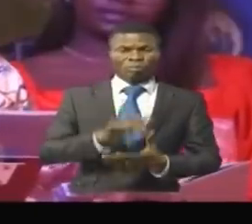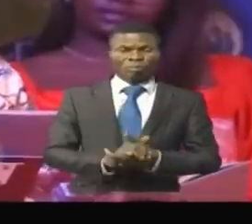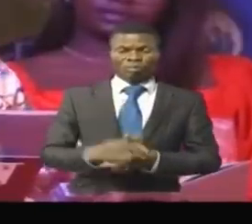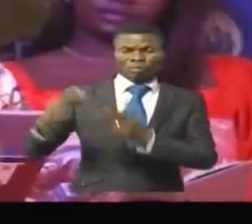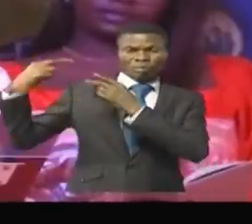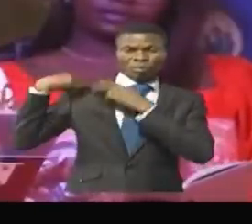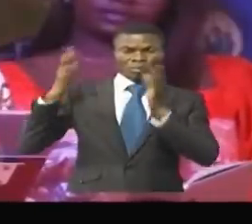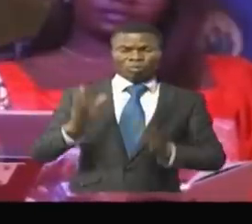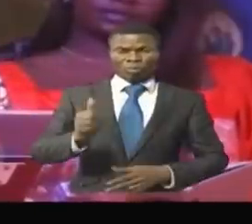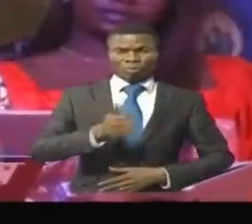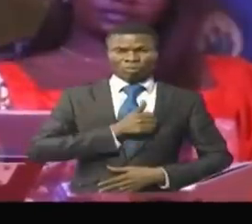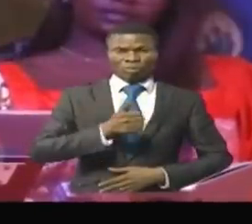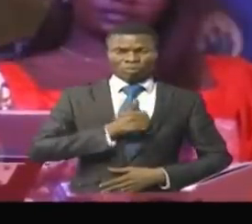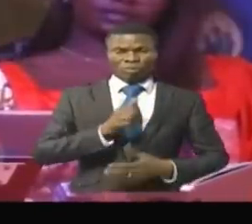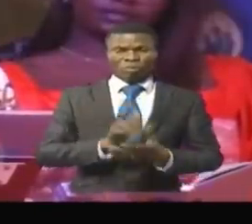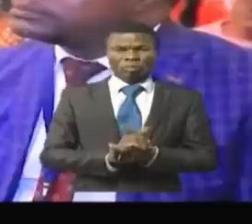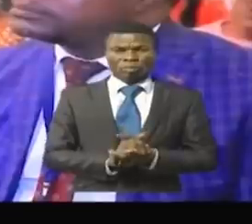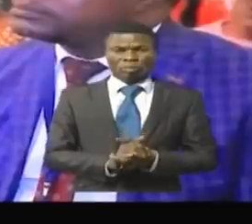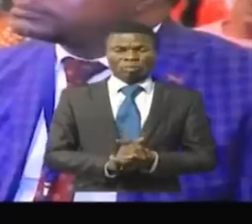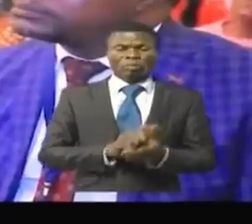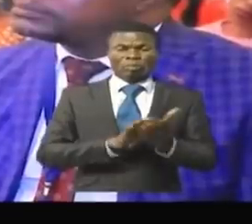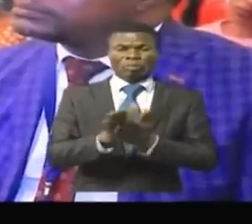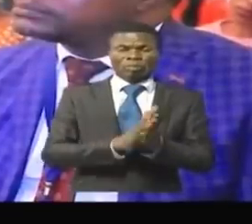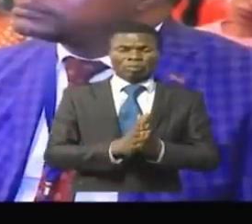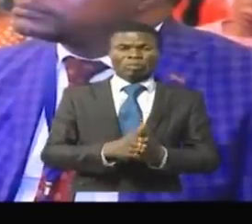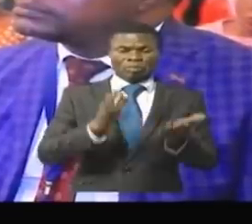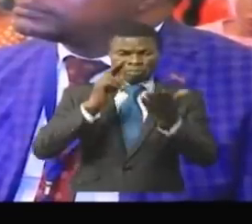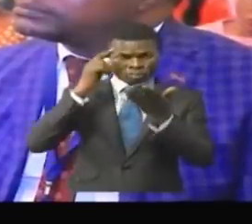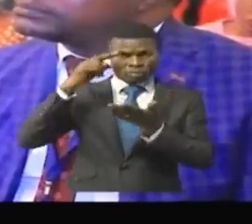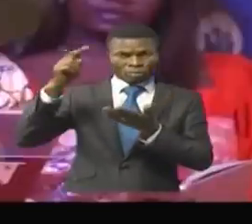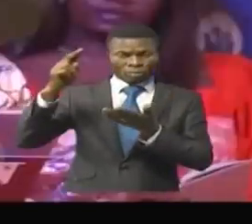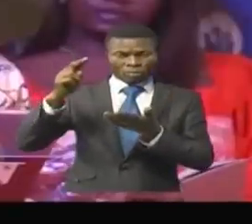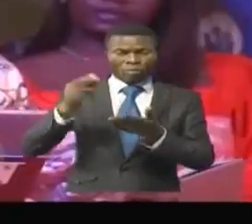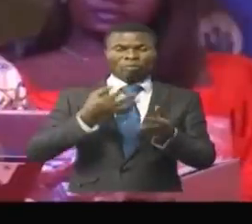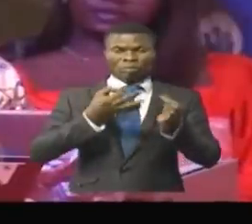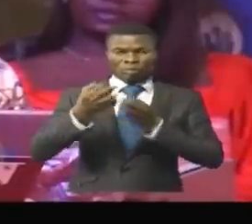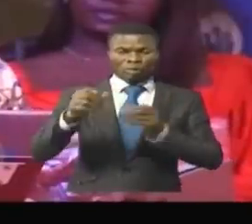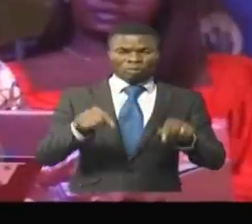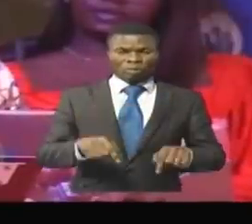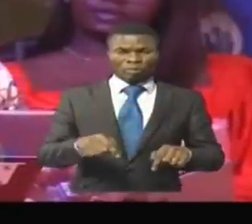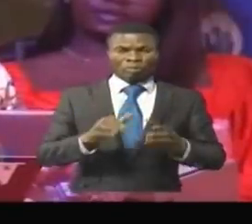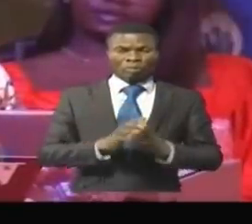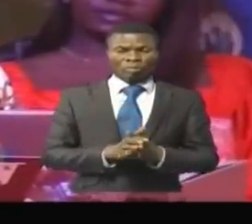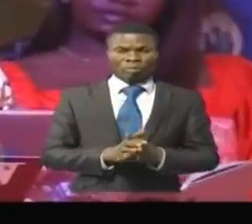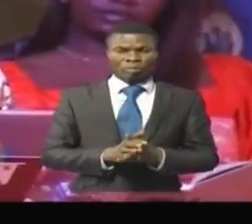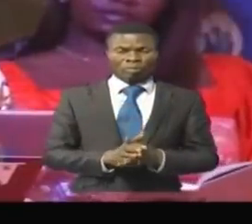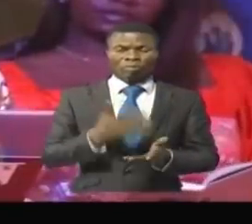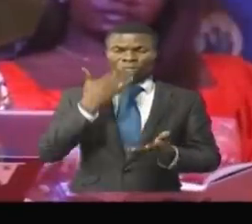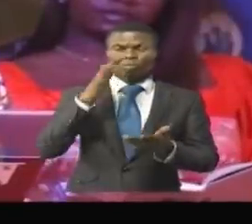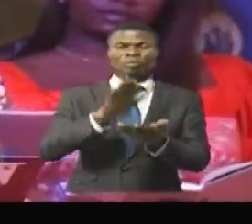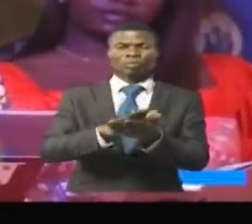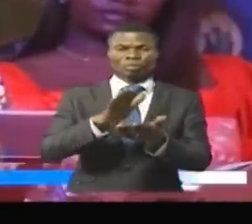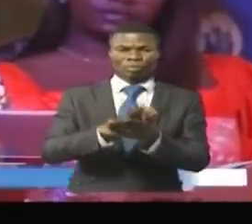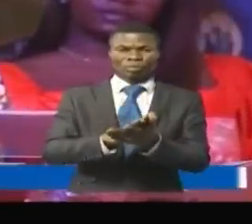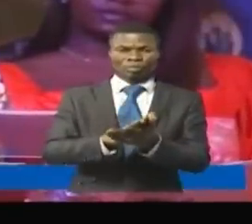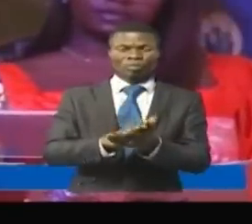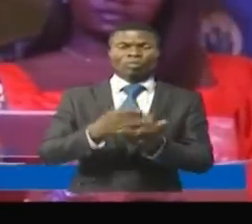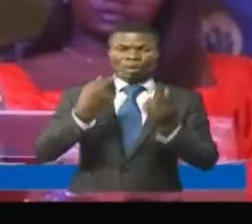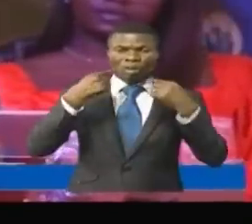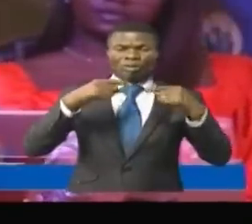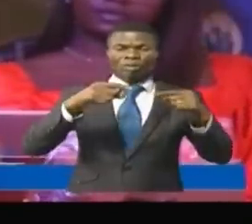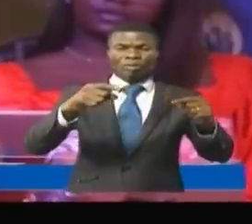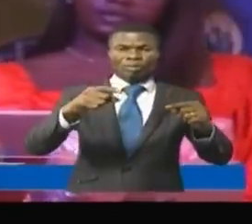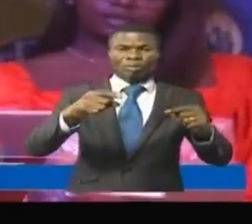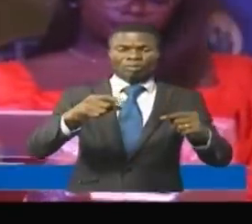devoir en empruntant un noble concept de l'Académie qui se traduit par les sincères remerciements que j'adresse à